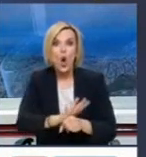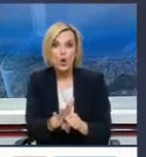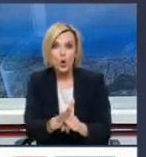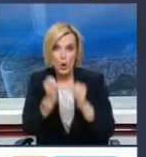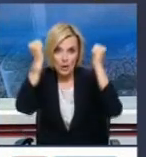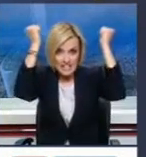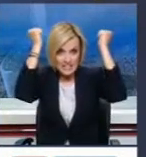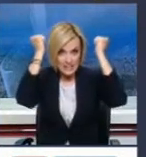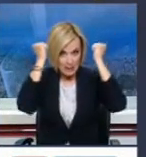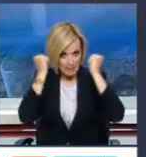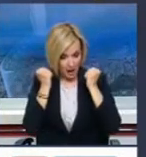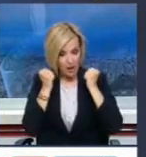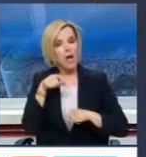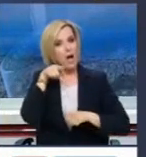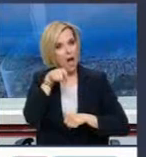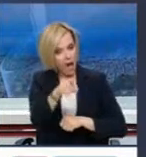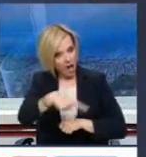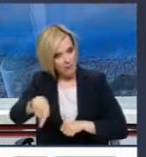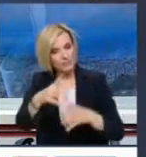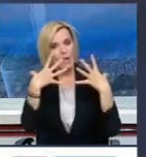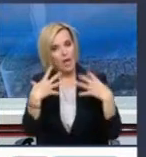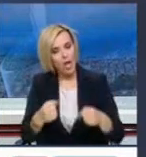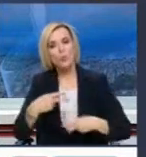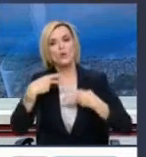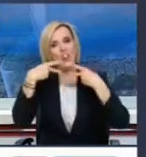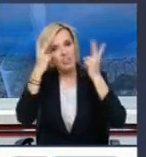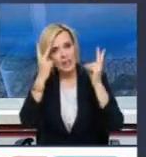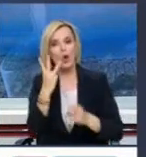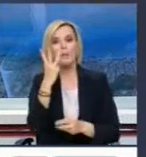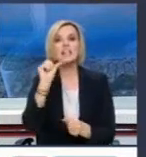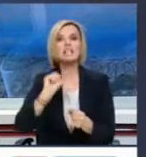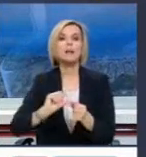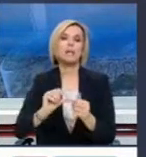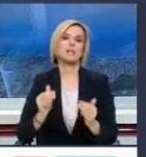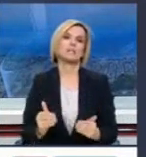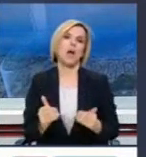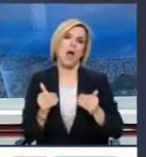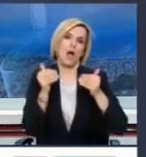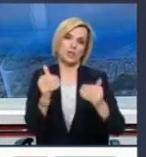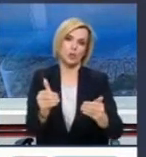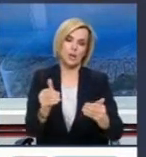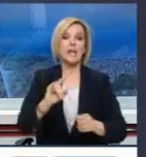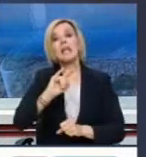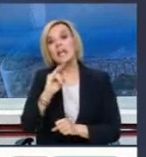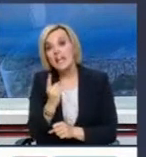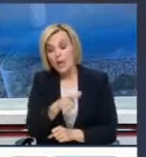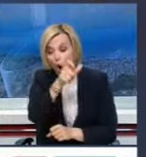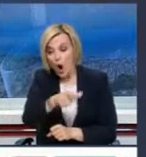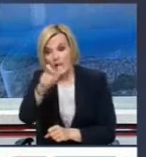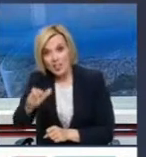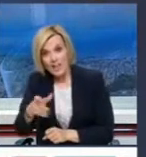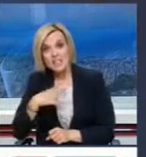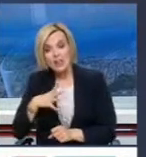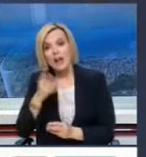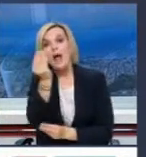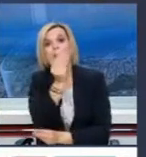τους, και όσοι και αν το επιθυμούν μπορεί να ζητήσουν στην παρούσα συγκυρία εξατομικευμένες και εξαιρετικά ευνοϊκότερες από